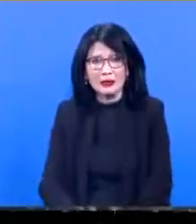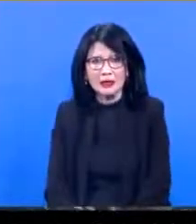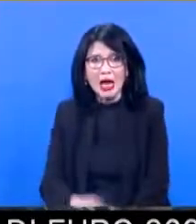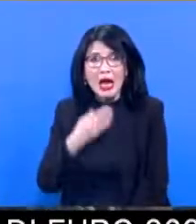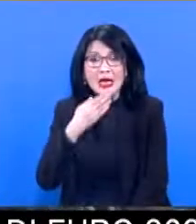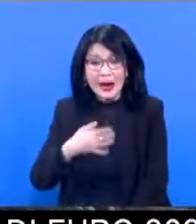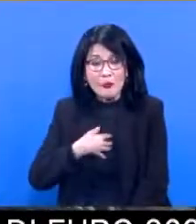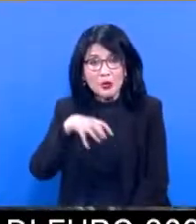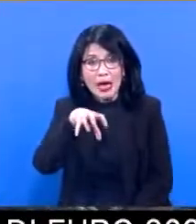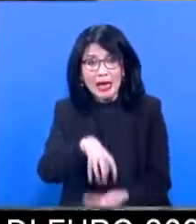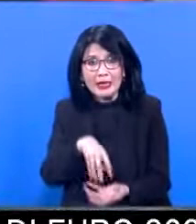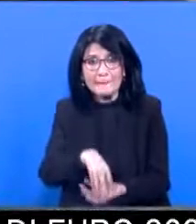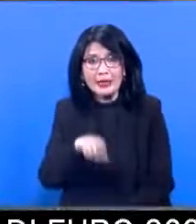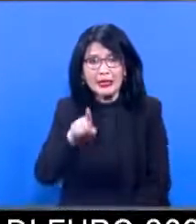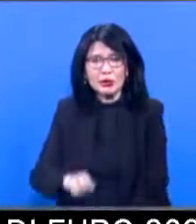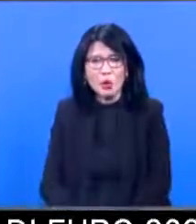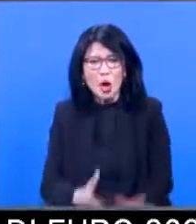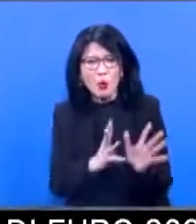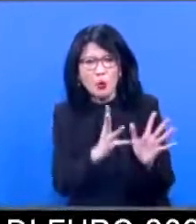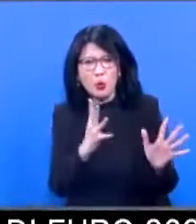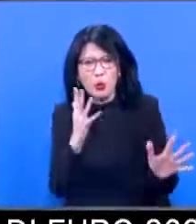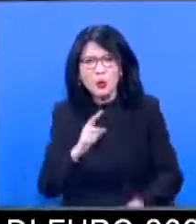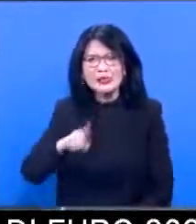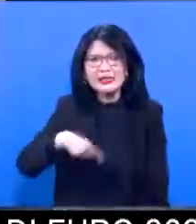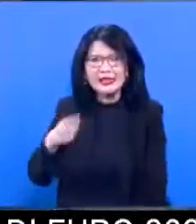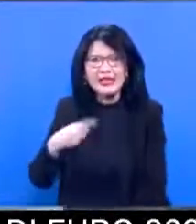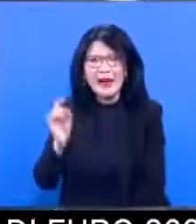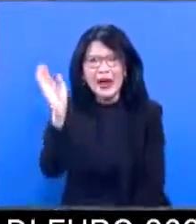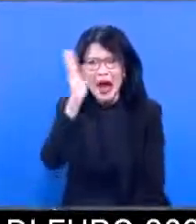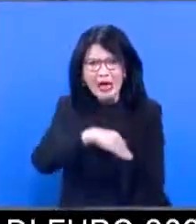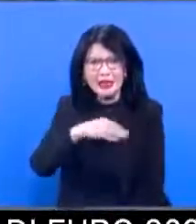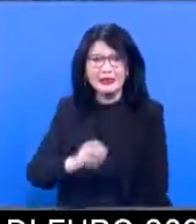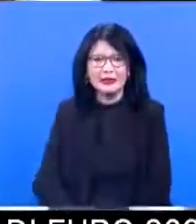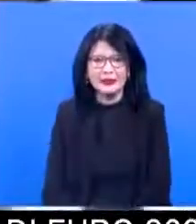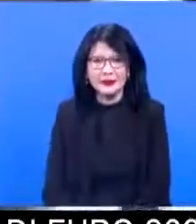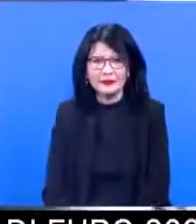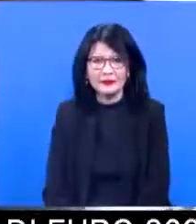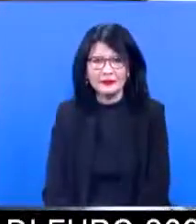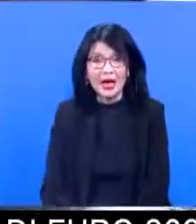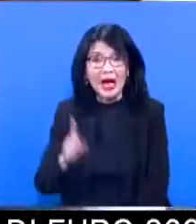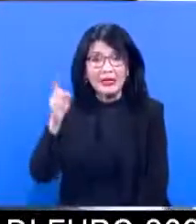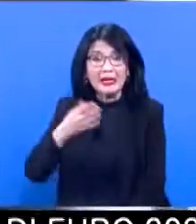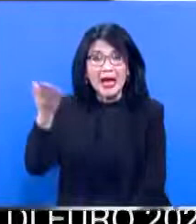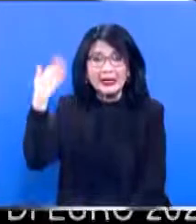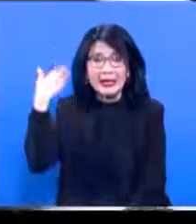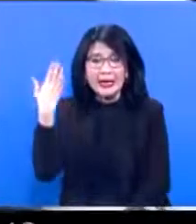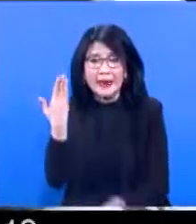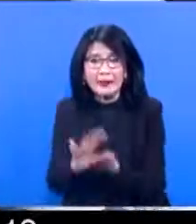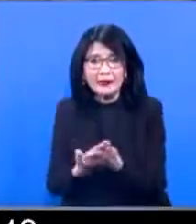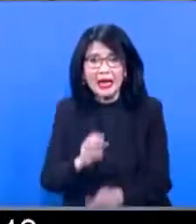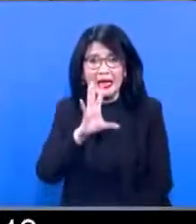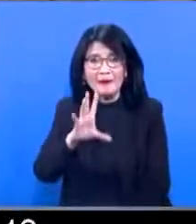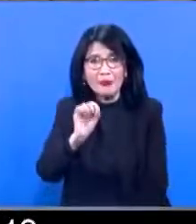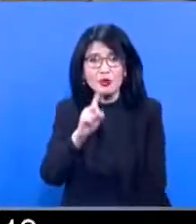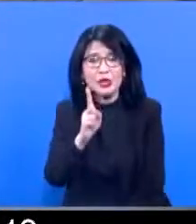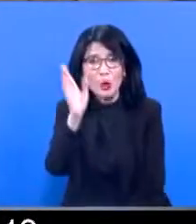depo pengisian oksigen medis mengaku antrian terjadi hampir setiap hari sejak kasus COVID-19. Dari yang tadinya ada permintaan 50 tabung